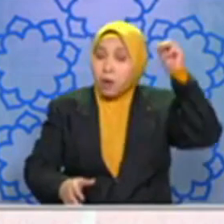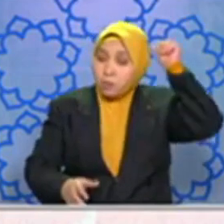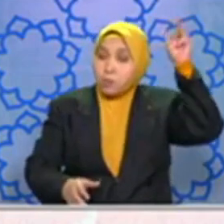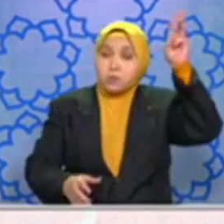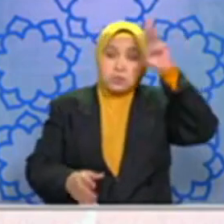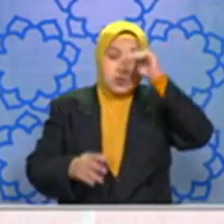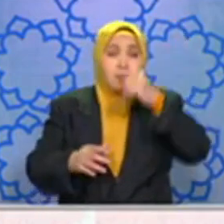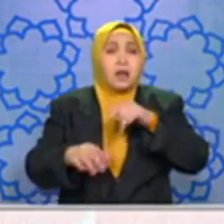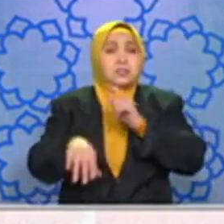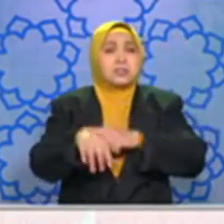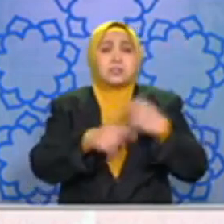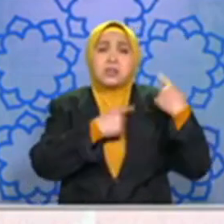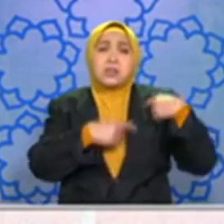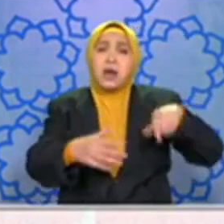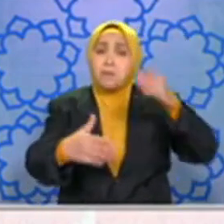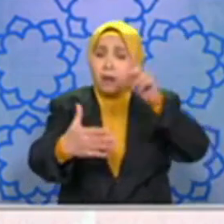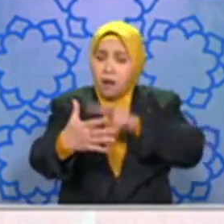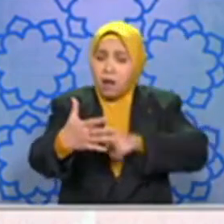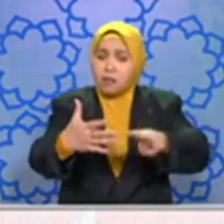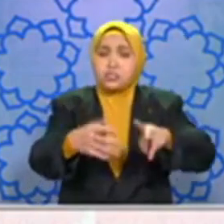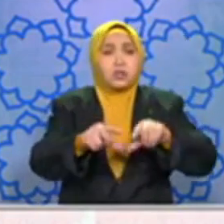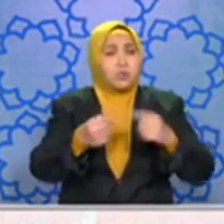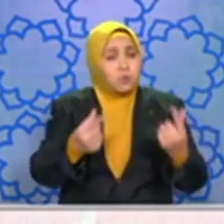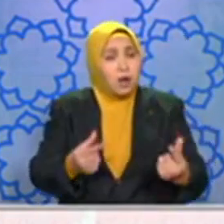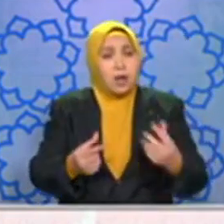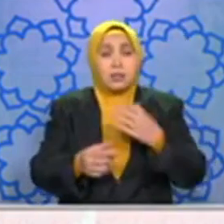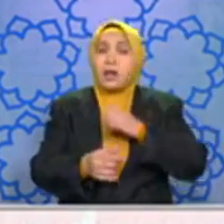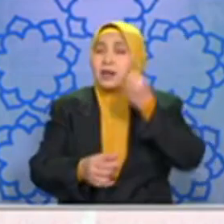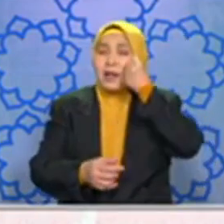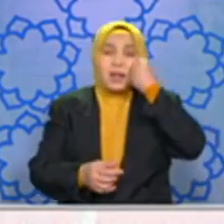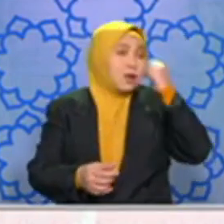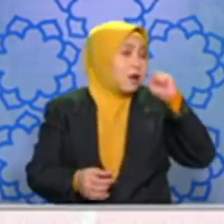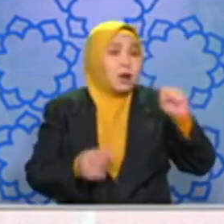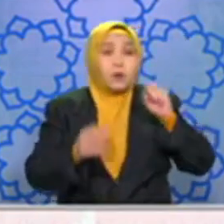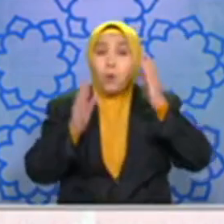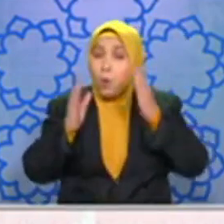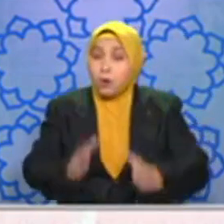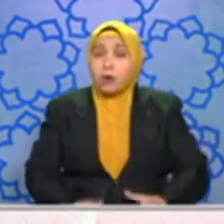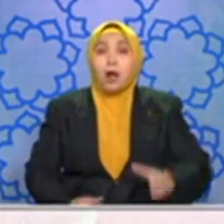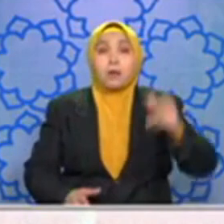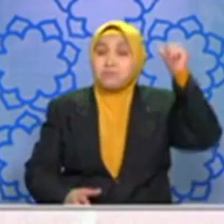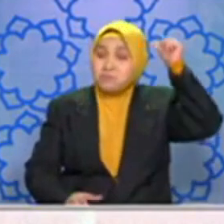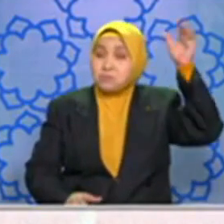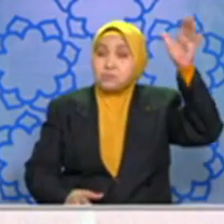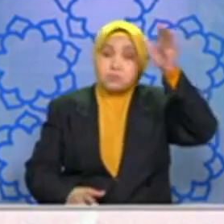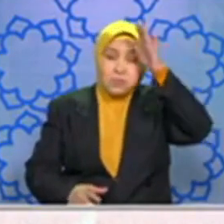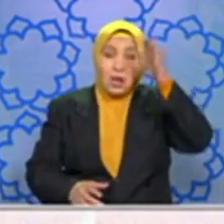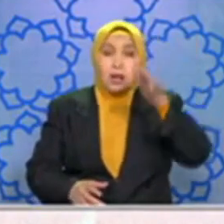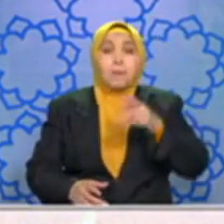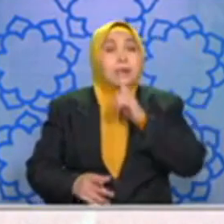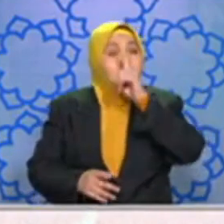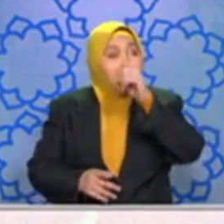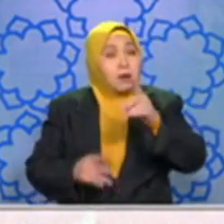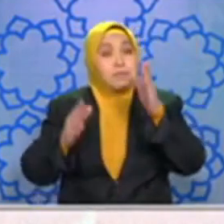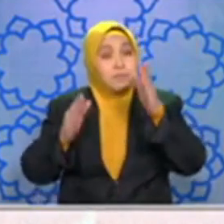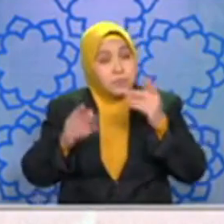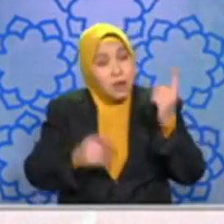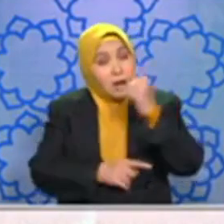Al-Quran, dan pada ayat 49 keingkaran orang musyrik kepada kebenaran hari akhirat, topik yang